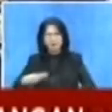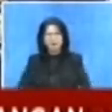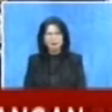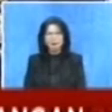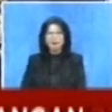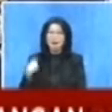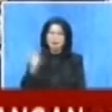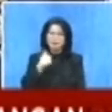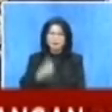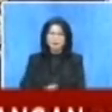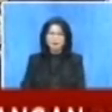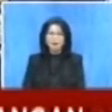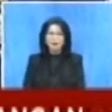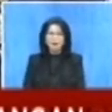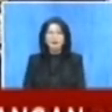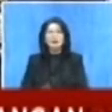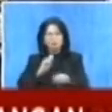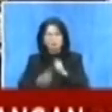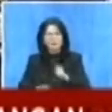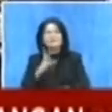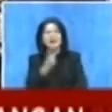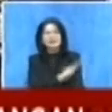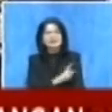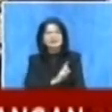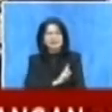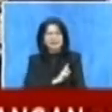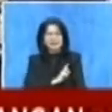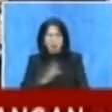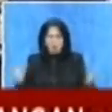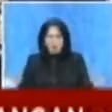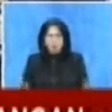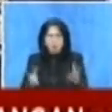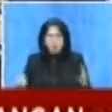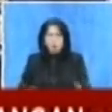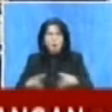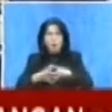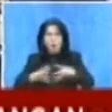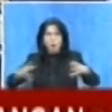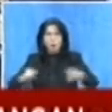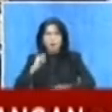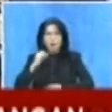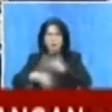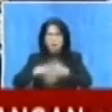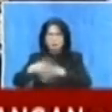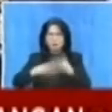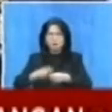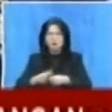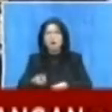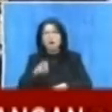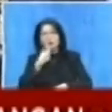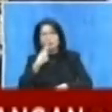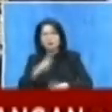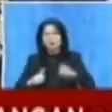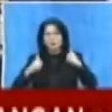mampu membangun produksi vaksin sendiri dan mendorong berkembangnya industri farmasi yang kuat dan